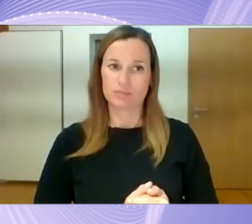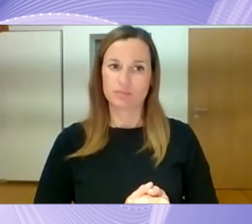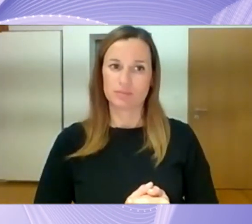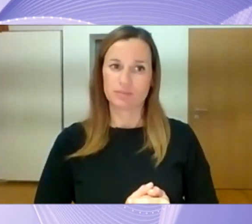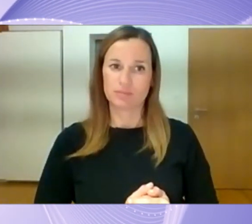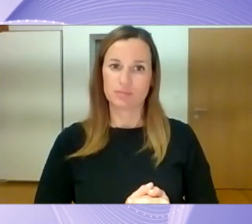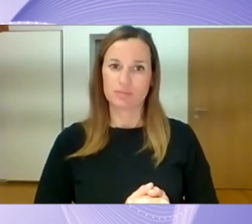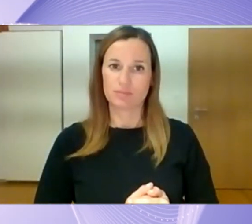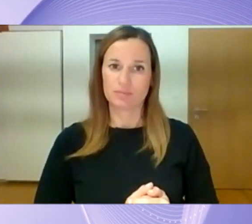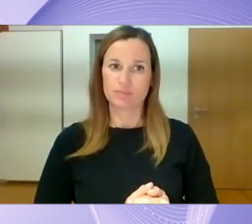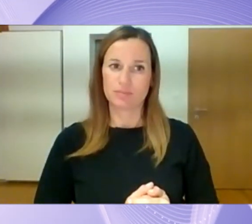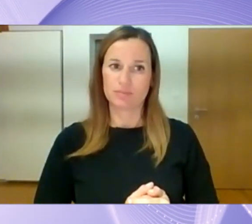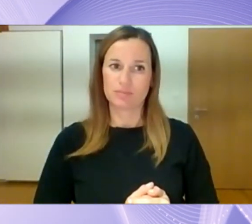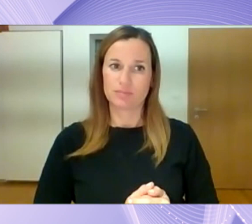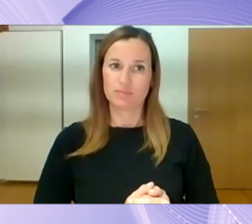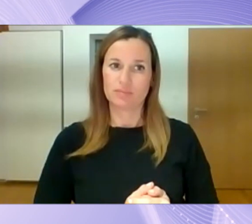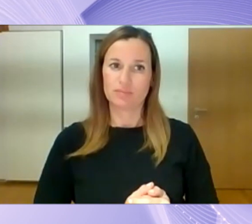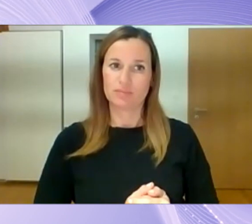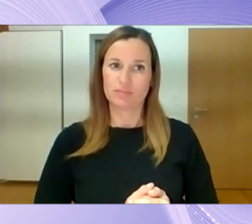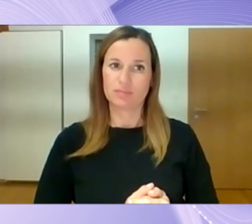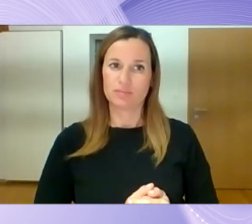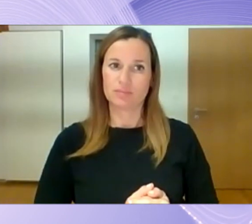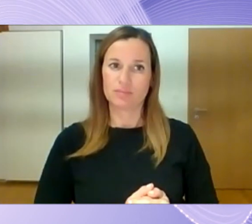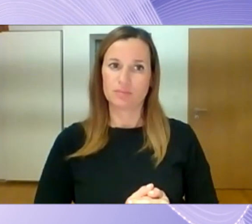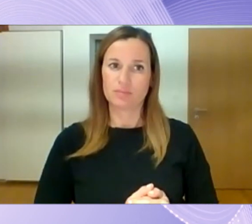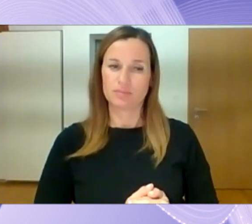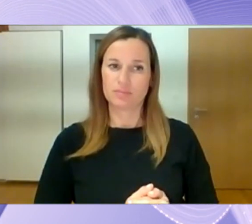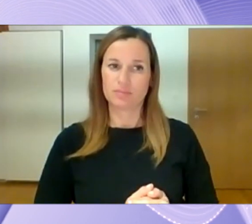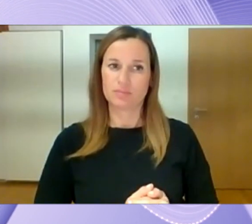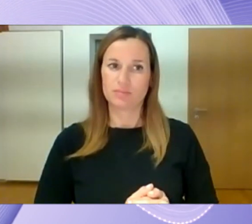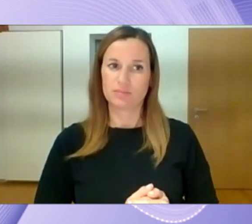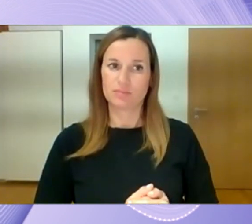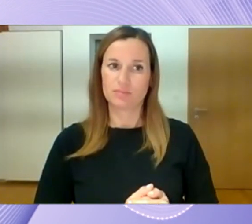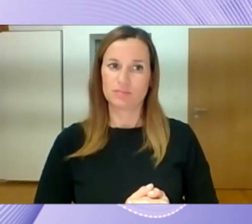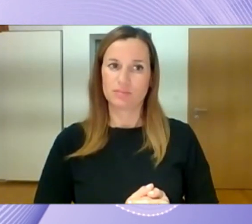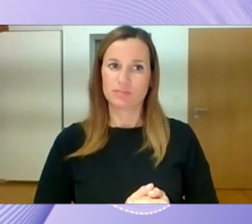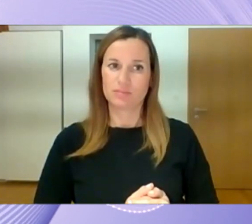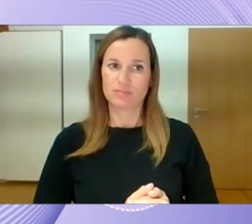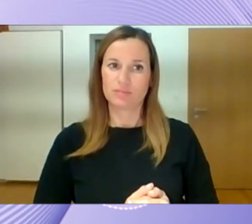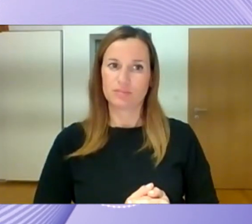Greva še levo nogo lepo in stegnite.